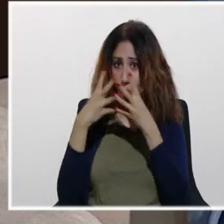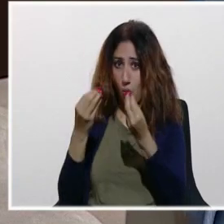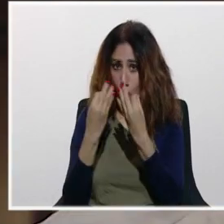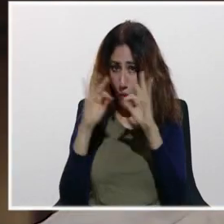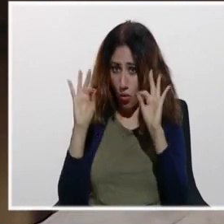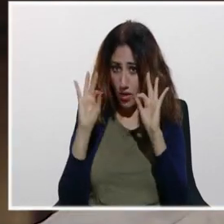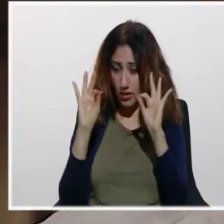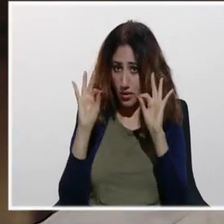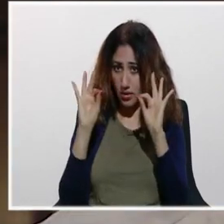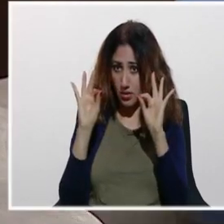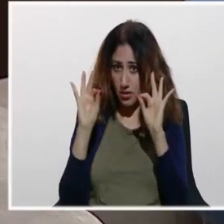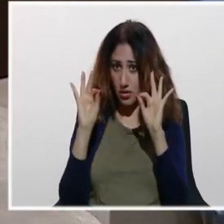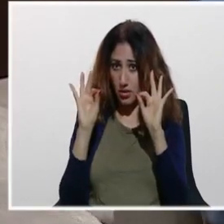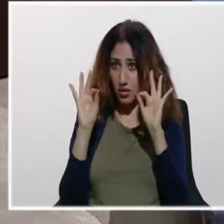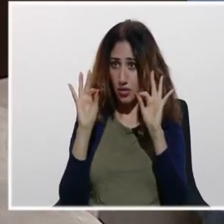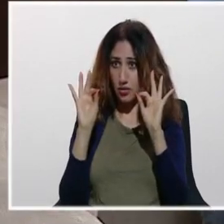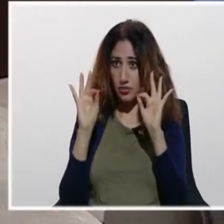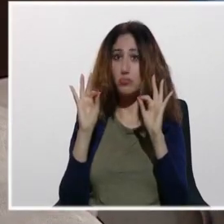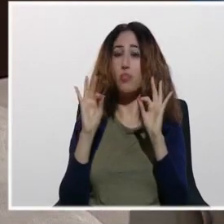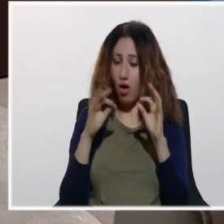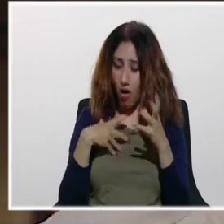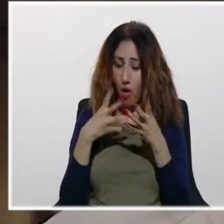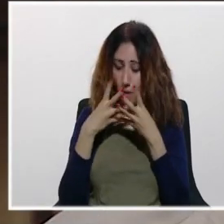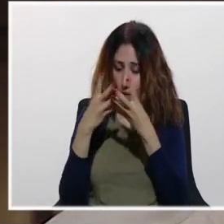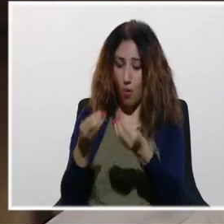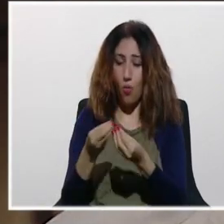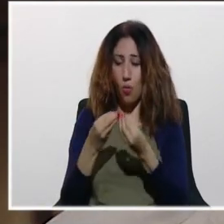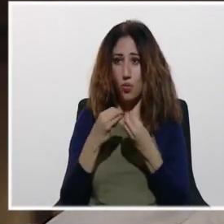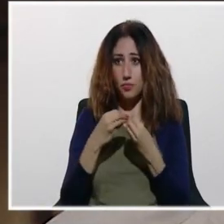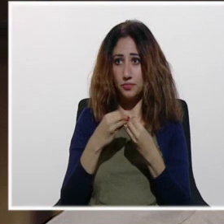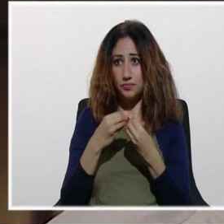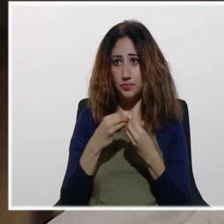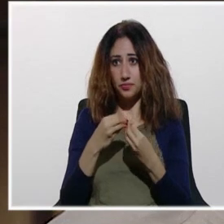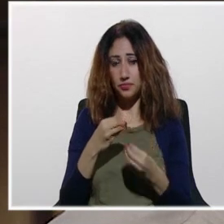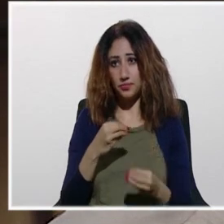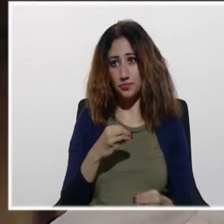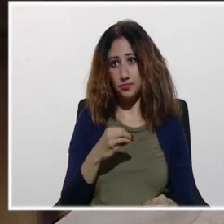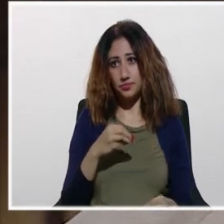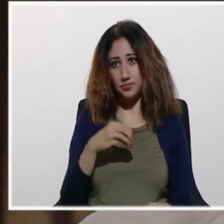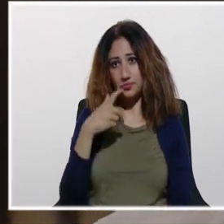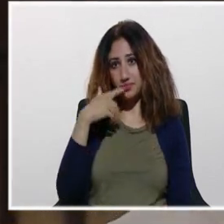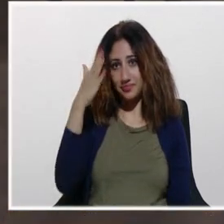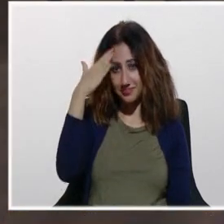يعني يعرف عنك كل حاجة؟ الى حد كبير يعني. جمال مساء الخير، تعرف عن احمد عبد العزيز ايه يا جمال؟